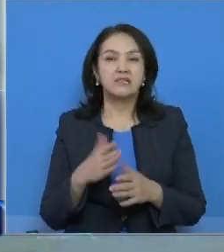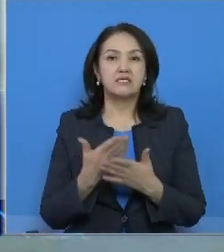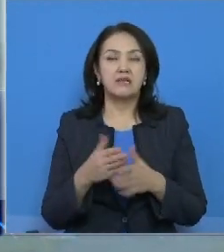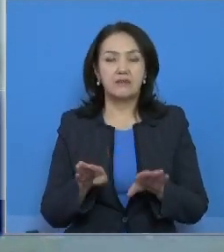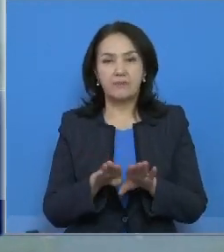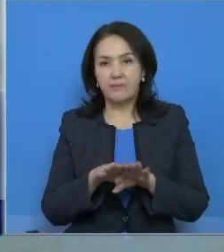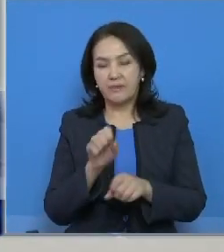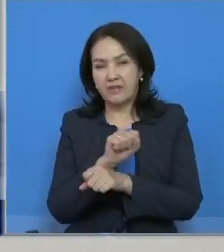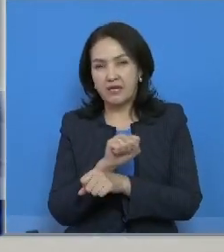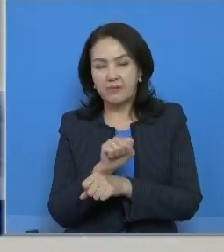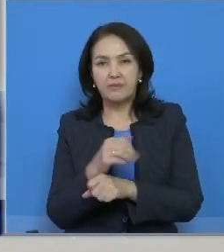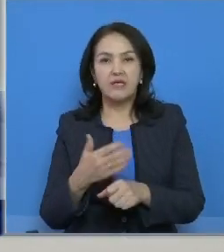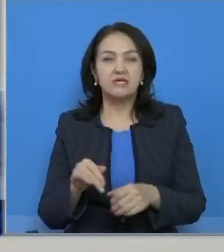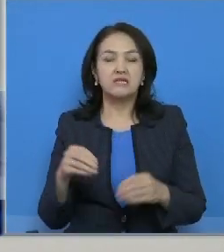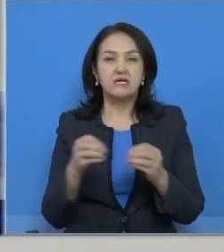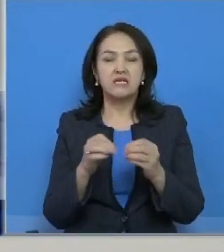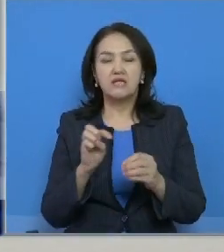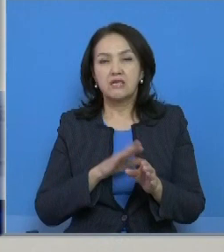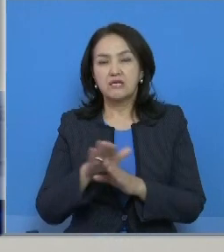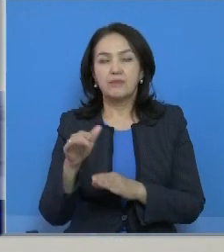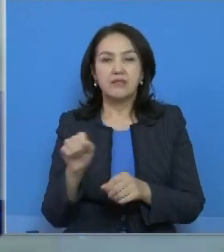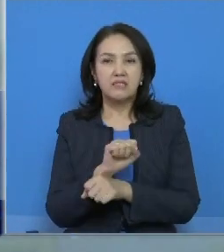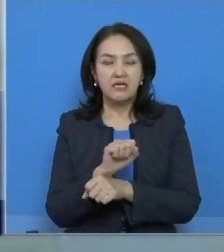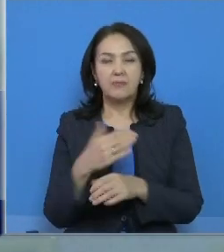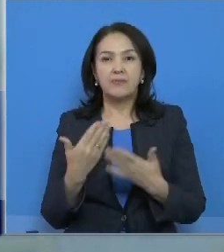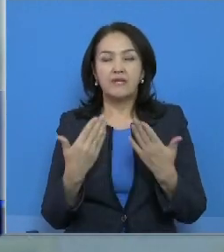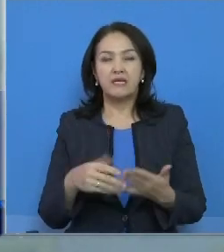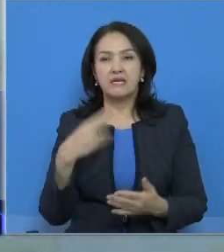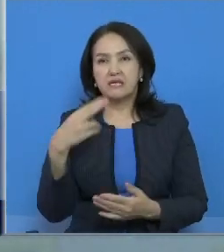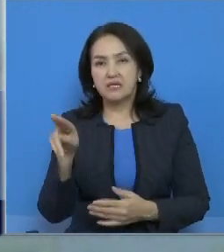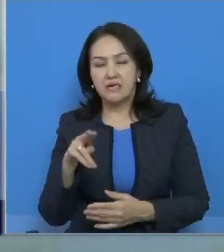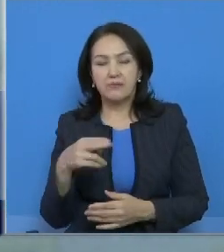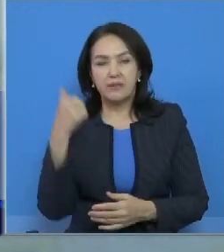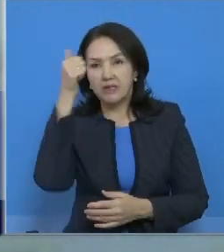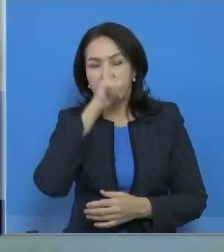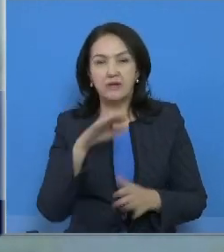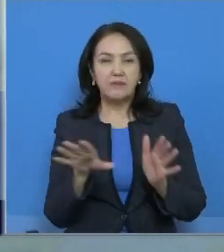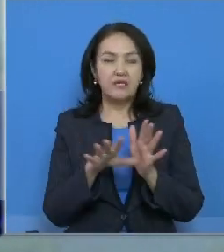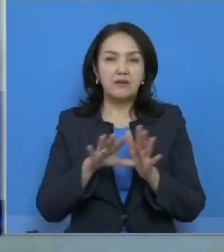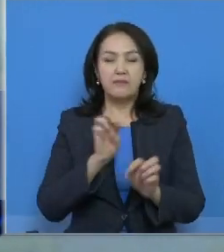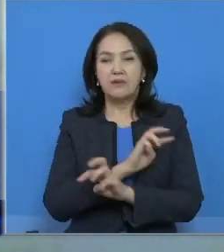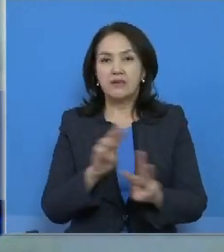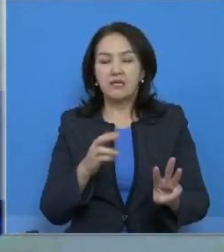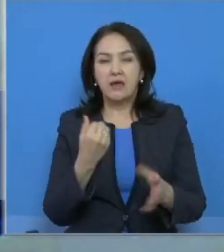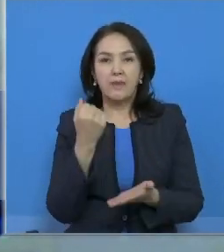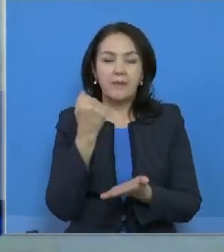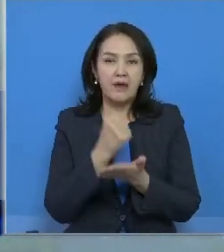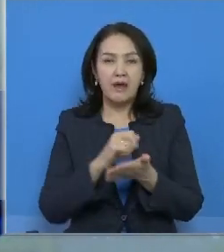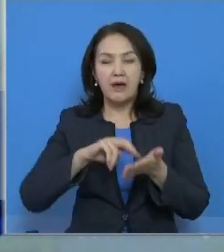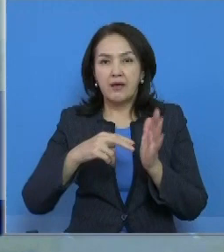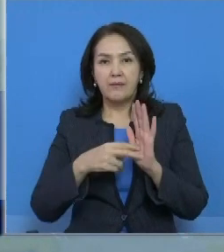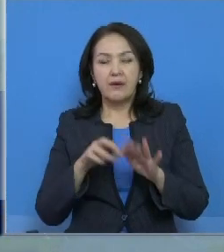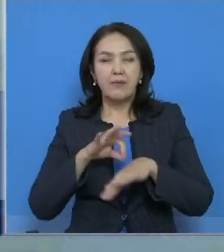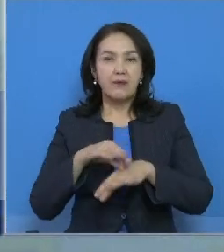10 газонаполнительных станций также на декабрь текущего года Министерством энергетики был утвержден план поставки для